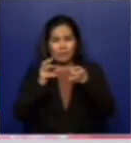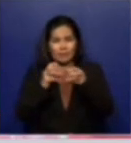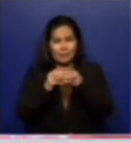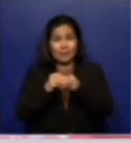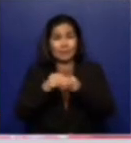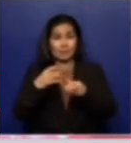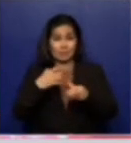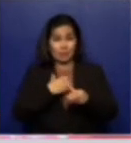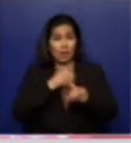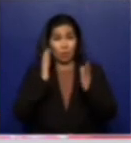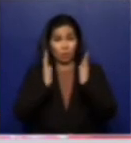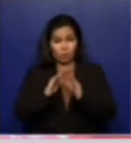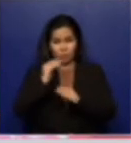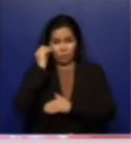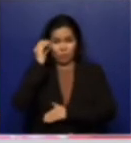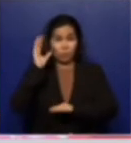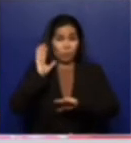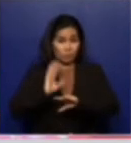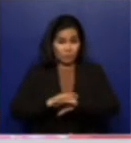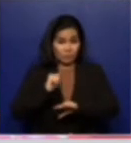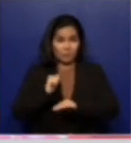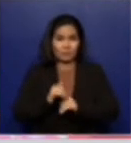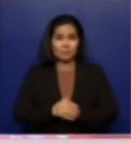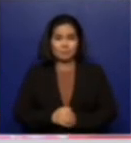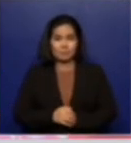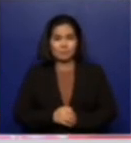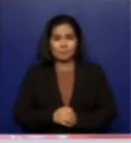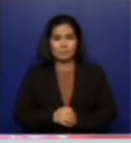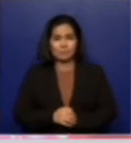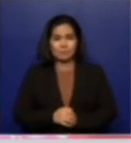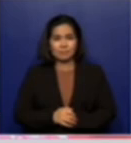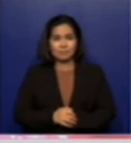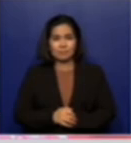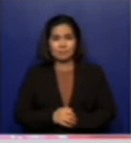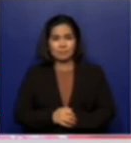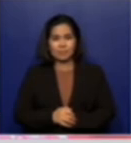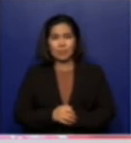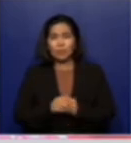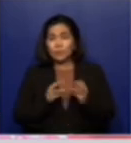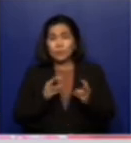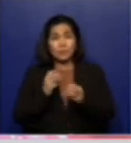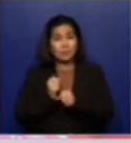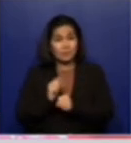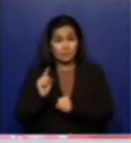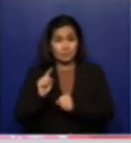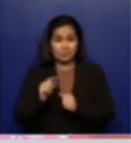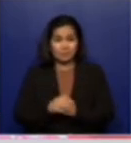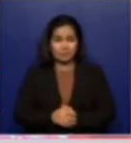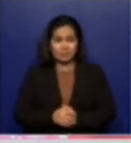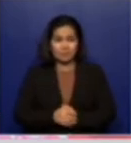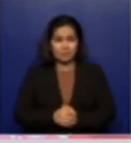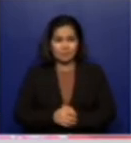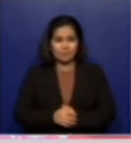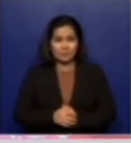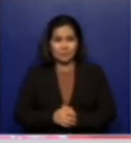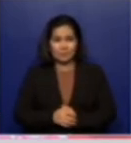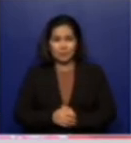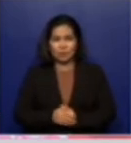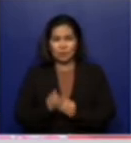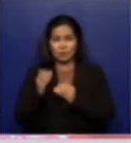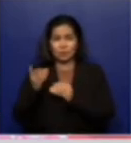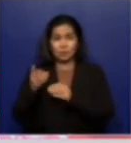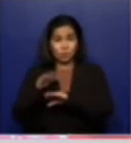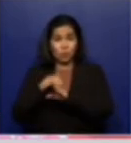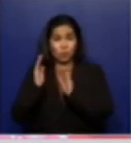บุคคลที่มีความรู้ความสามารถเนี่ยเขาก็จะหาบุคคลเอาซอร์ส